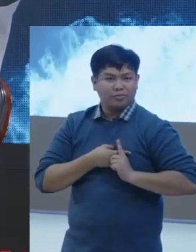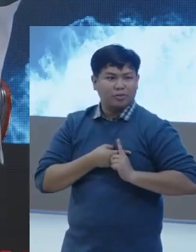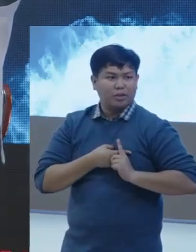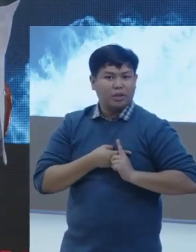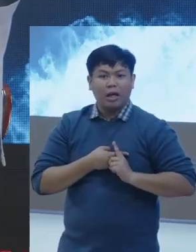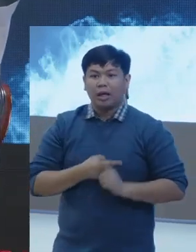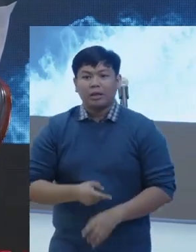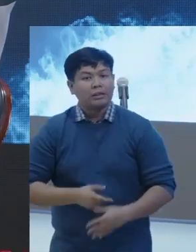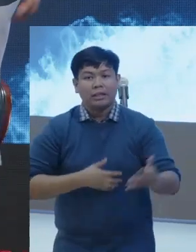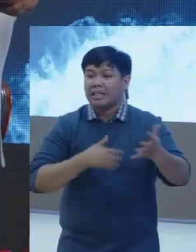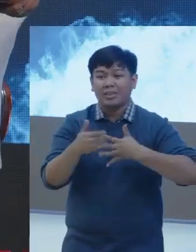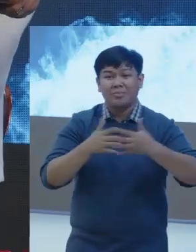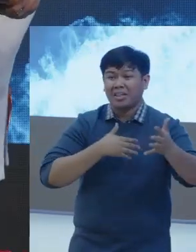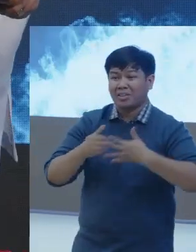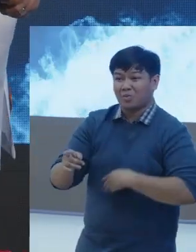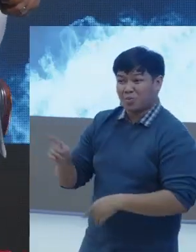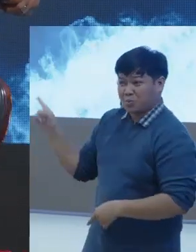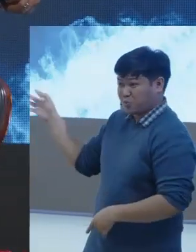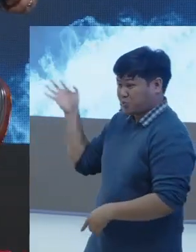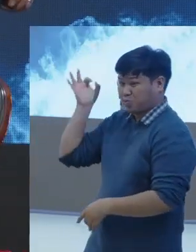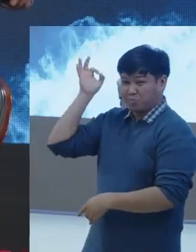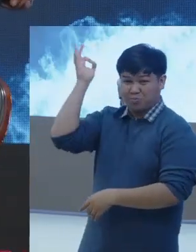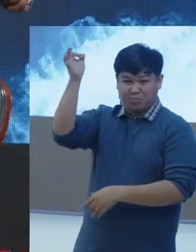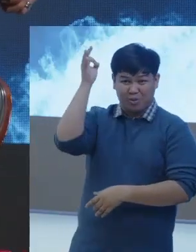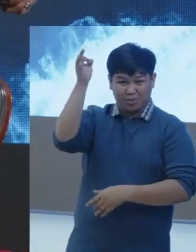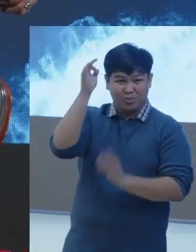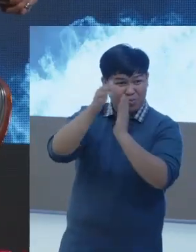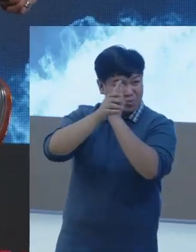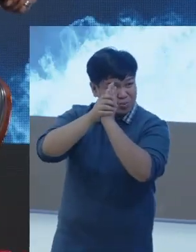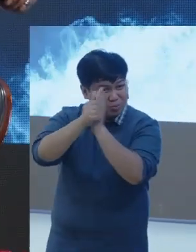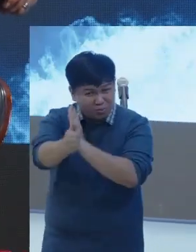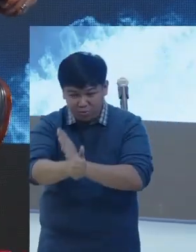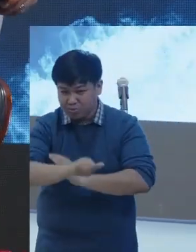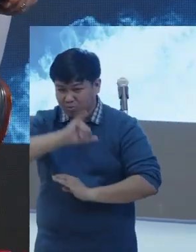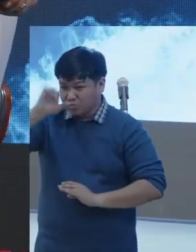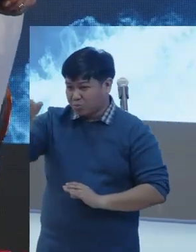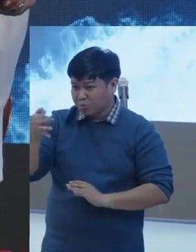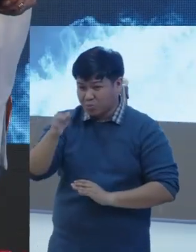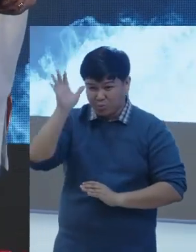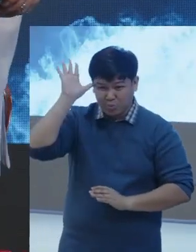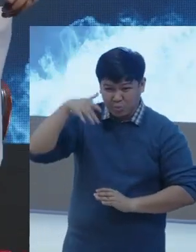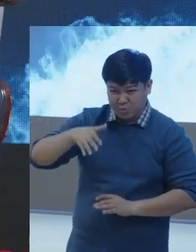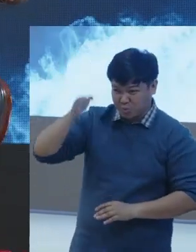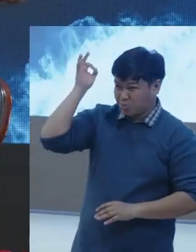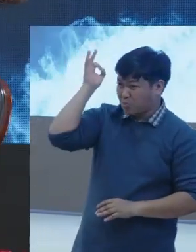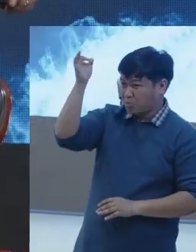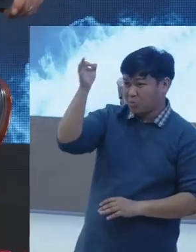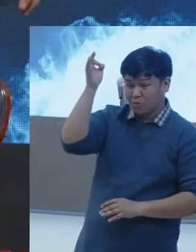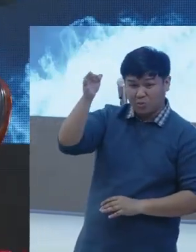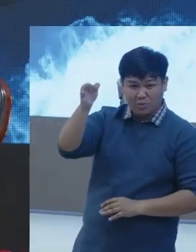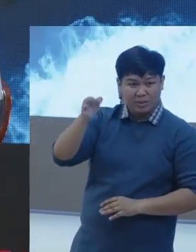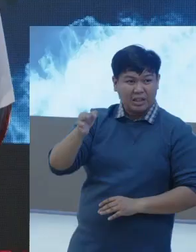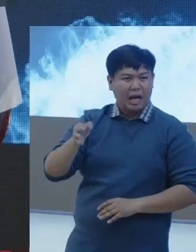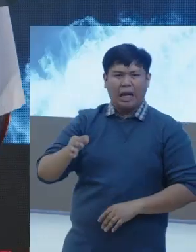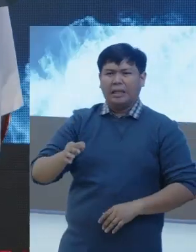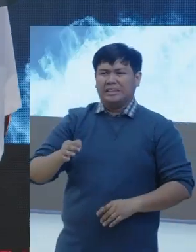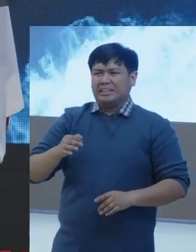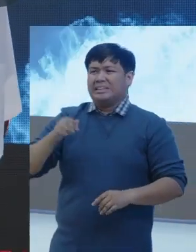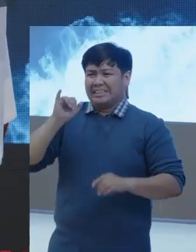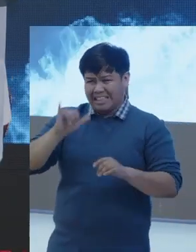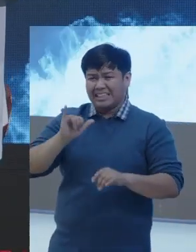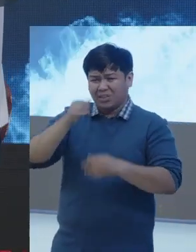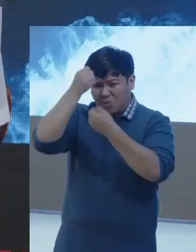ng propeta. Alam na natin yon. Si Jonah nga, pasaway. No? At sumunod nga, masama naman ang